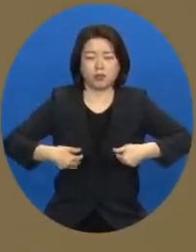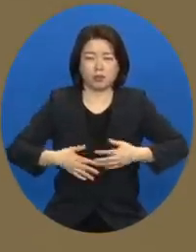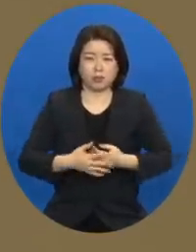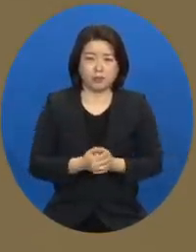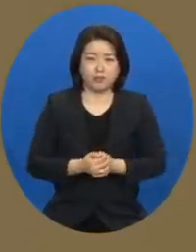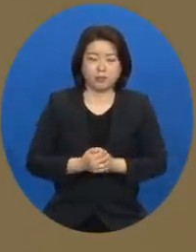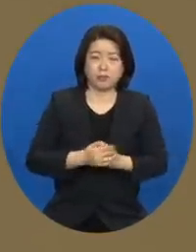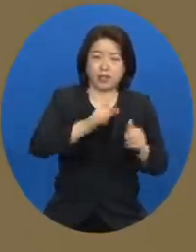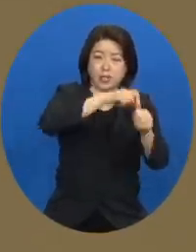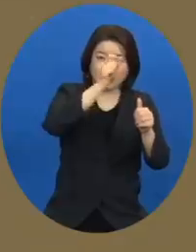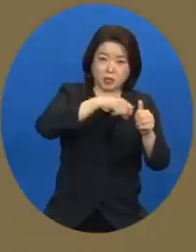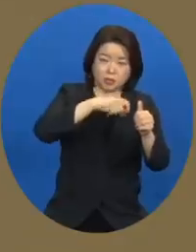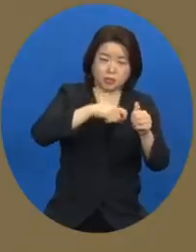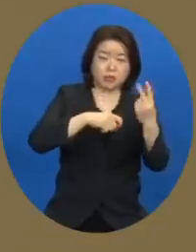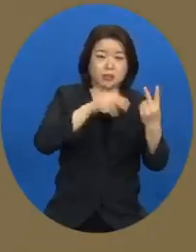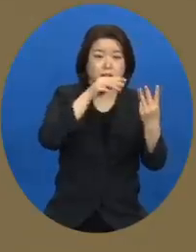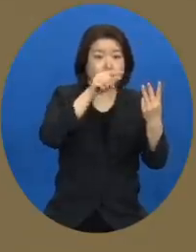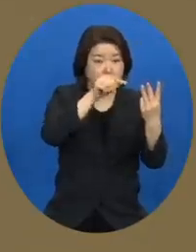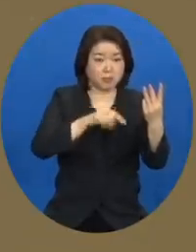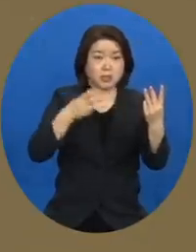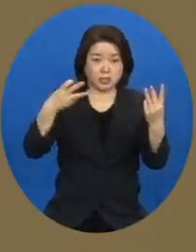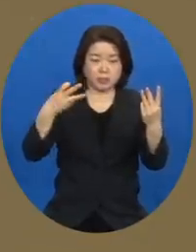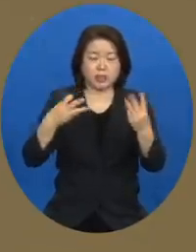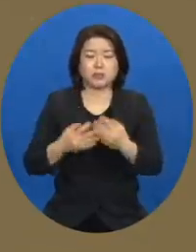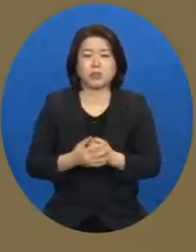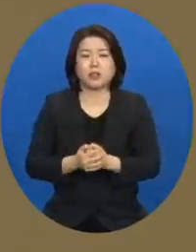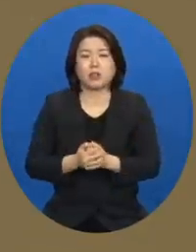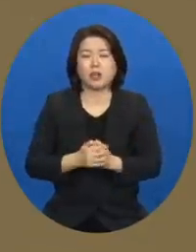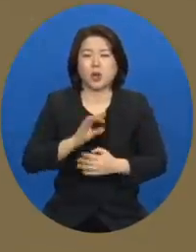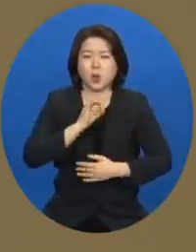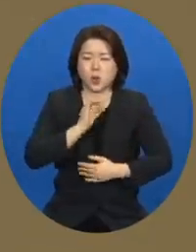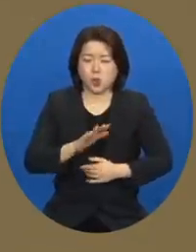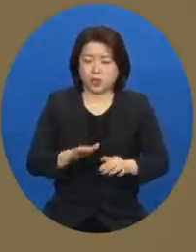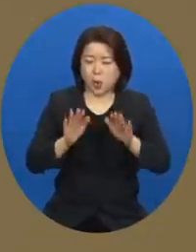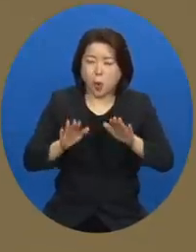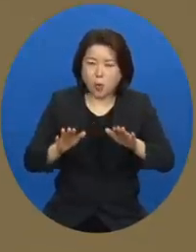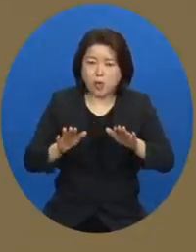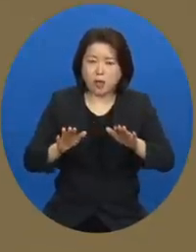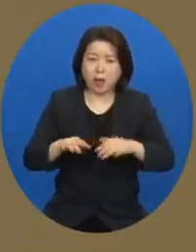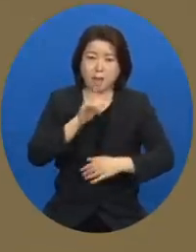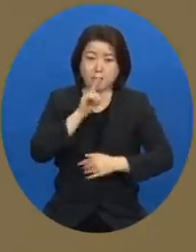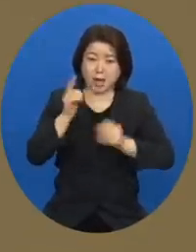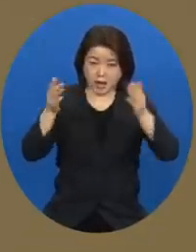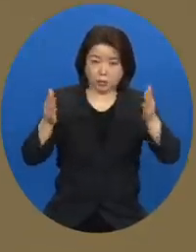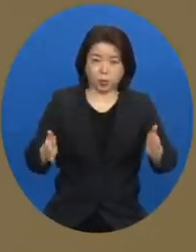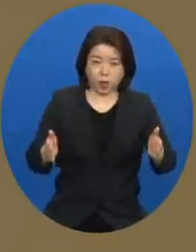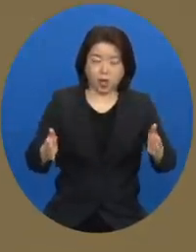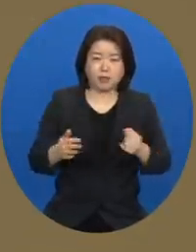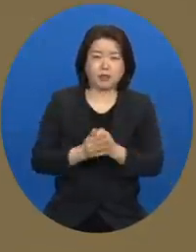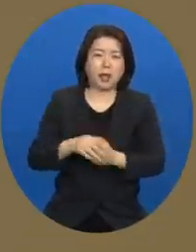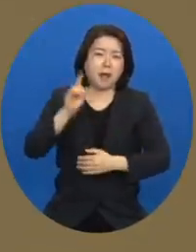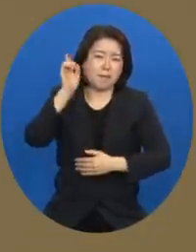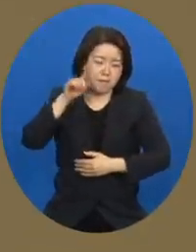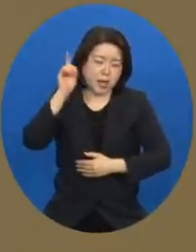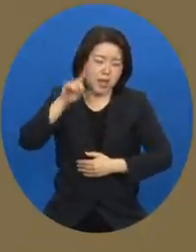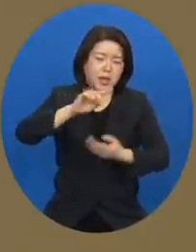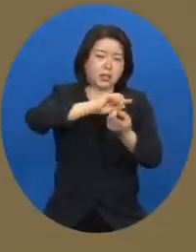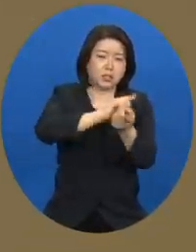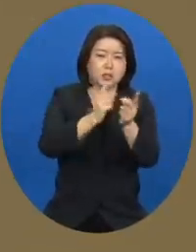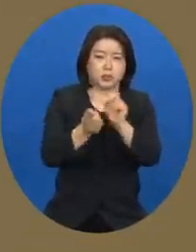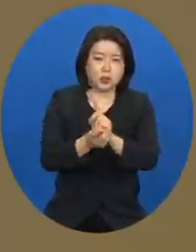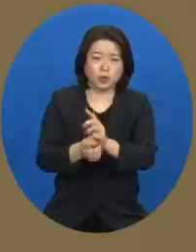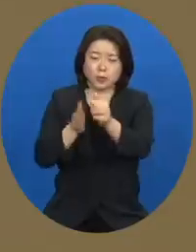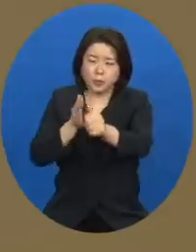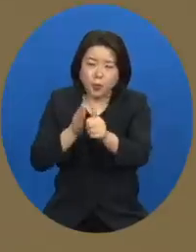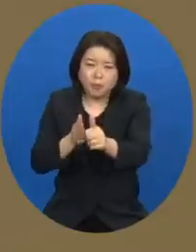때문입니다. 히브리서 3장 13절에 이렇게 말씀합니다. 오직 오늘이라 일컫는 동안에 매일 피차